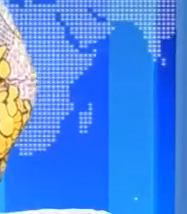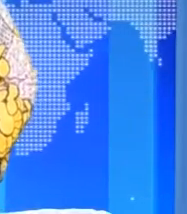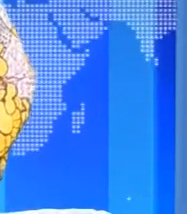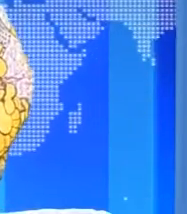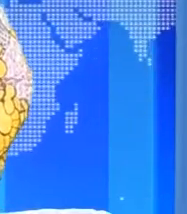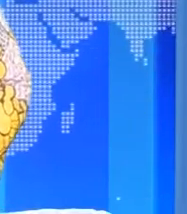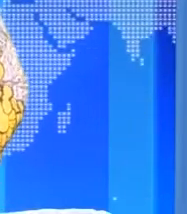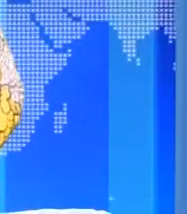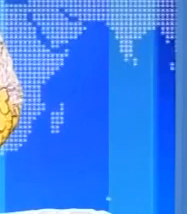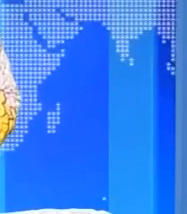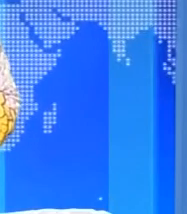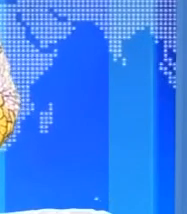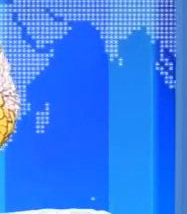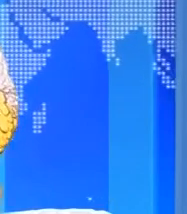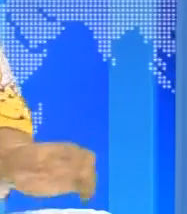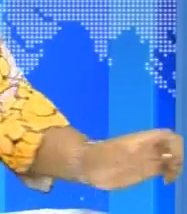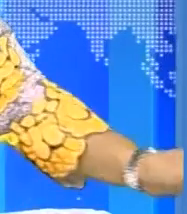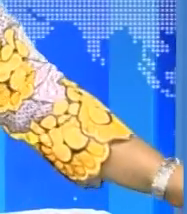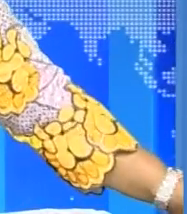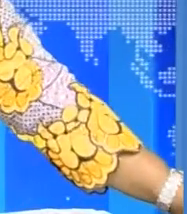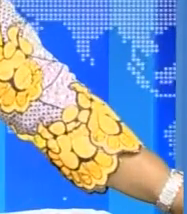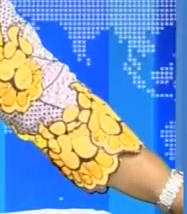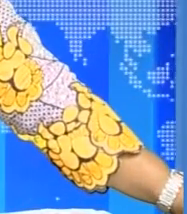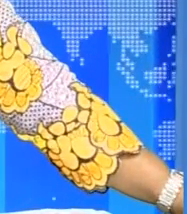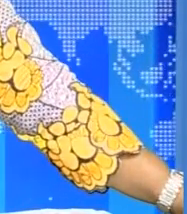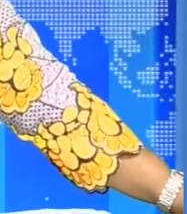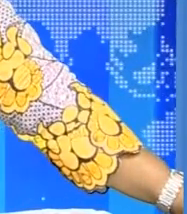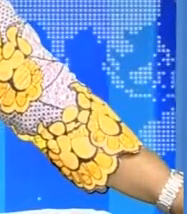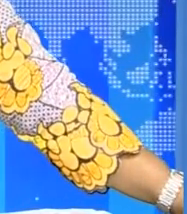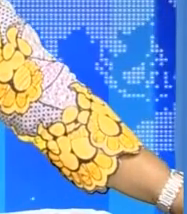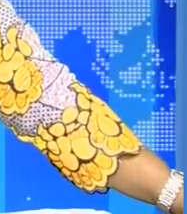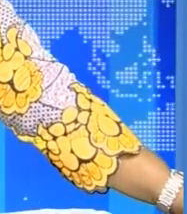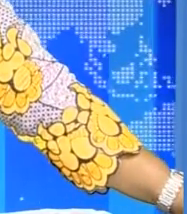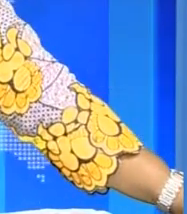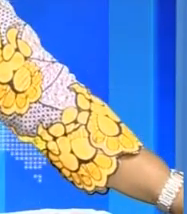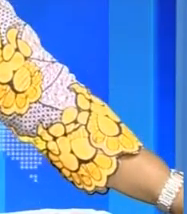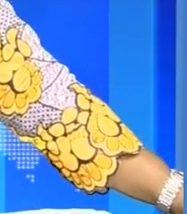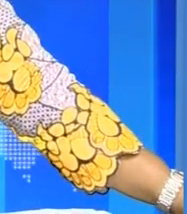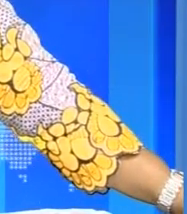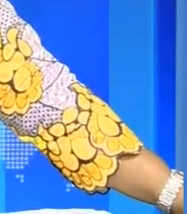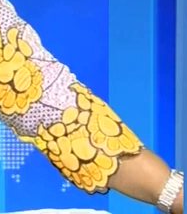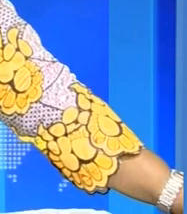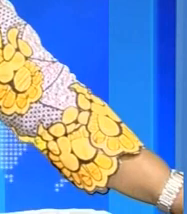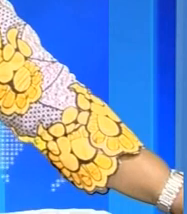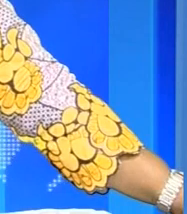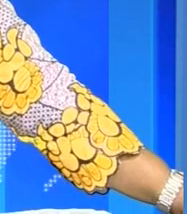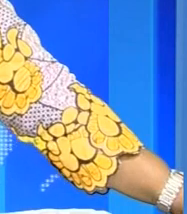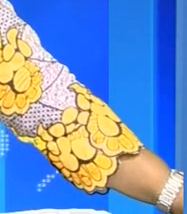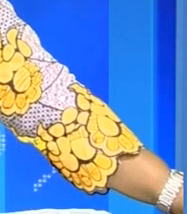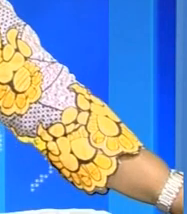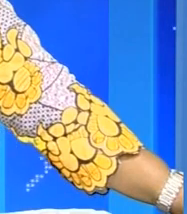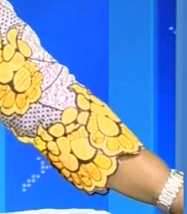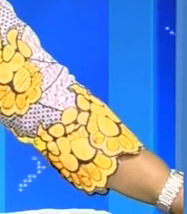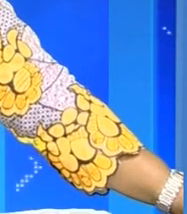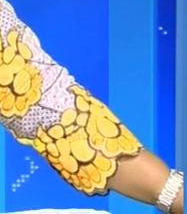complètement ce journal, le général de brigade, docteur Claude Nsinga Bungiena et son épouse,